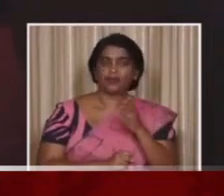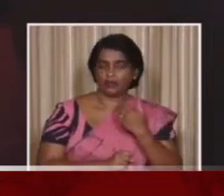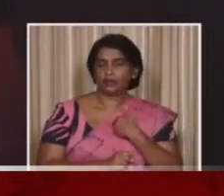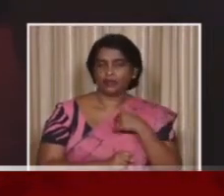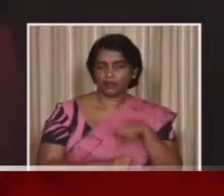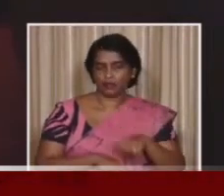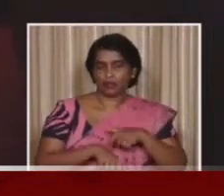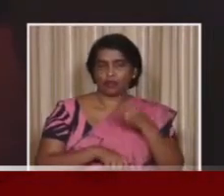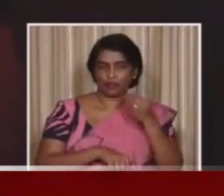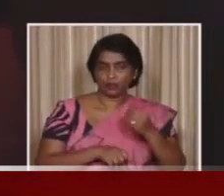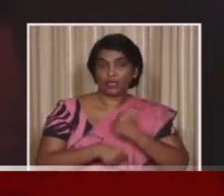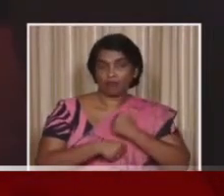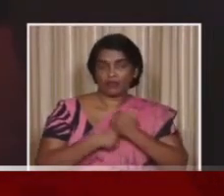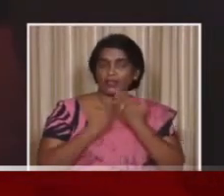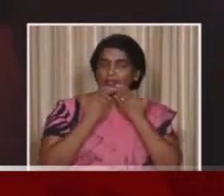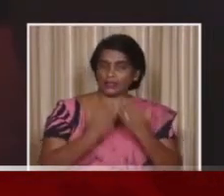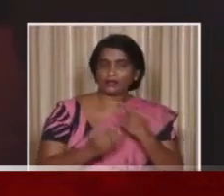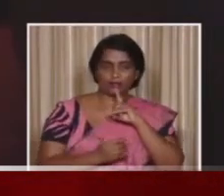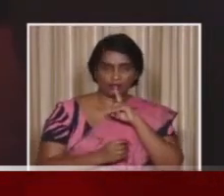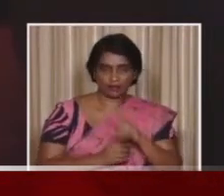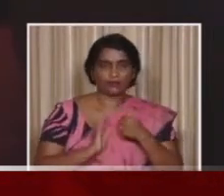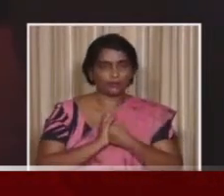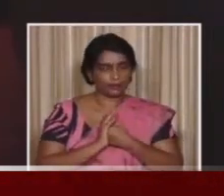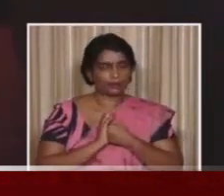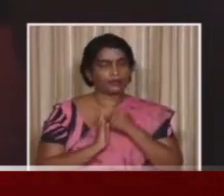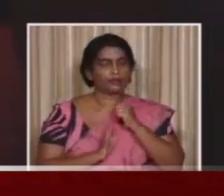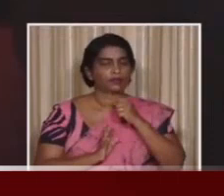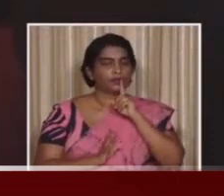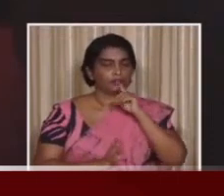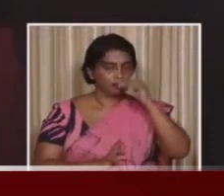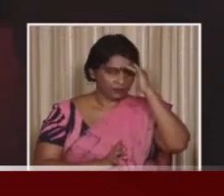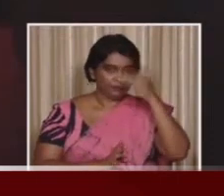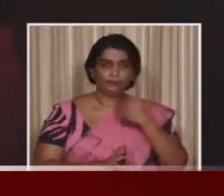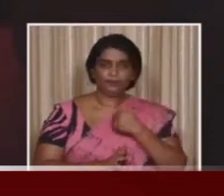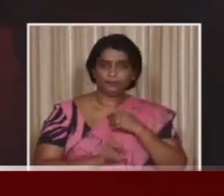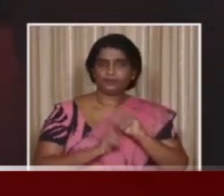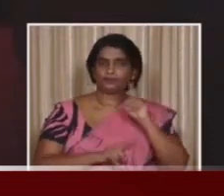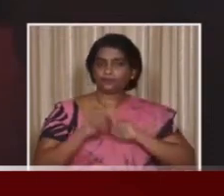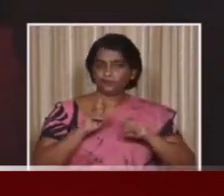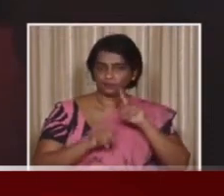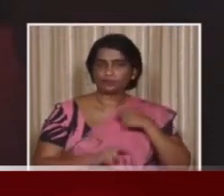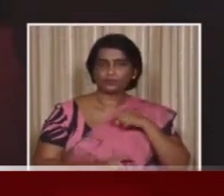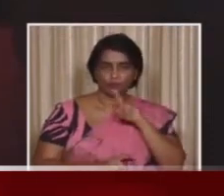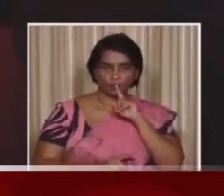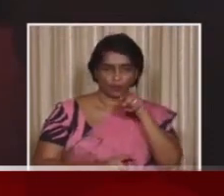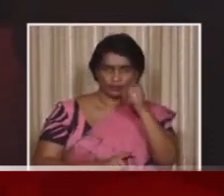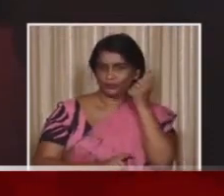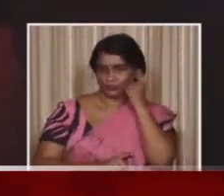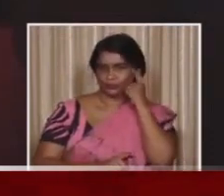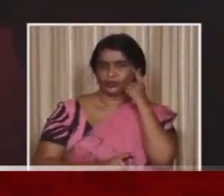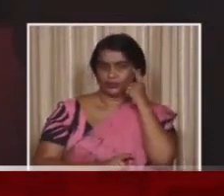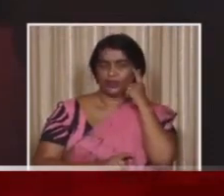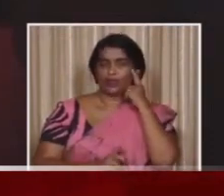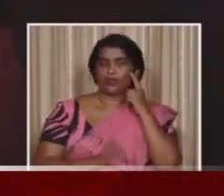முடிந்துள்ளது. இதனை வெளிப்படுத்த காரணமான ஐக்கிய மக்கள் சக்தியின் புத்திஜீவிகள் பேரவை மற்றும் சட்டத்தரணிகளுக்கு எனது